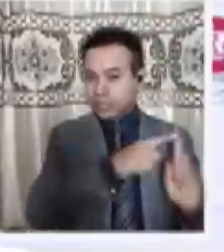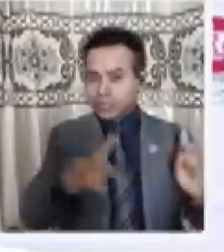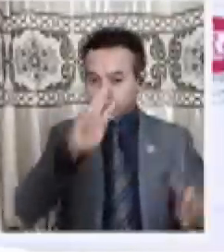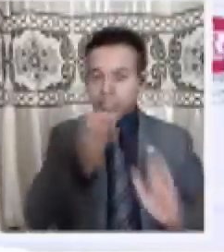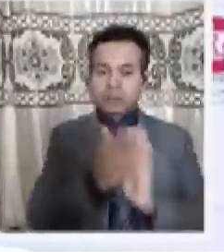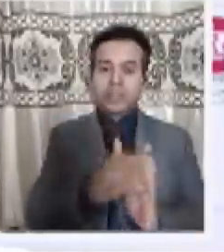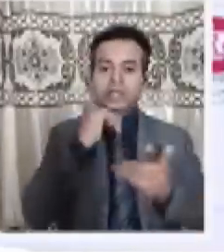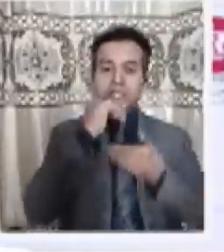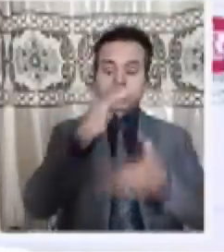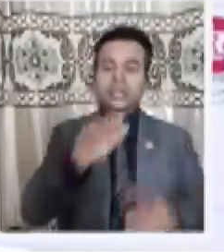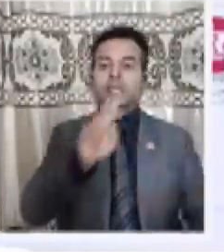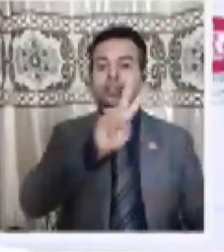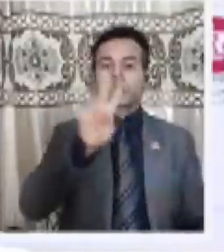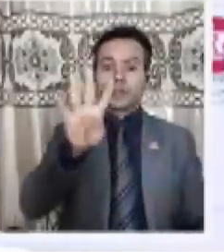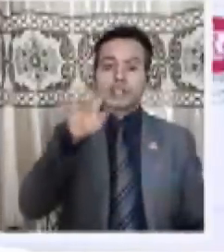হয়েছে